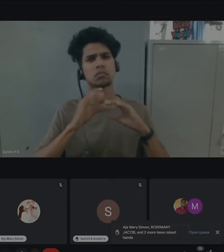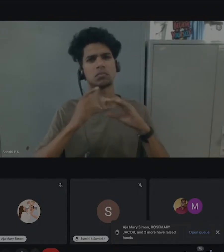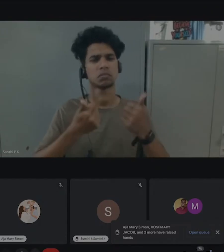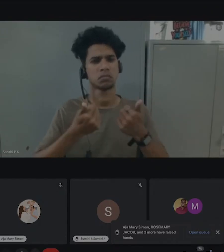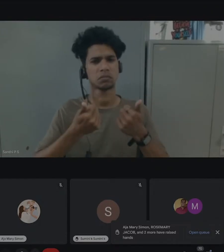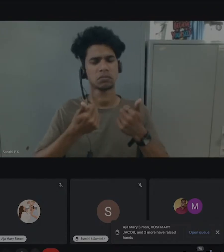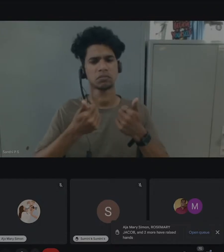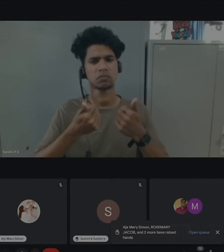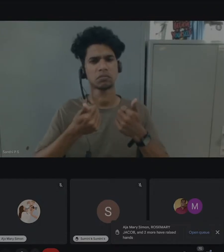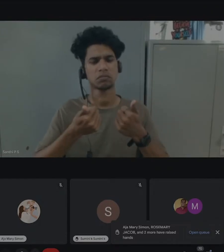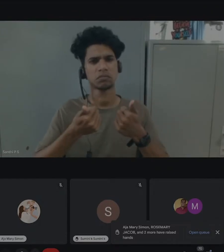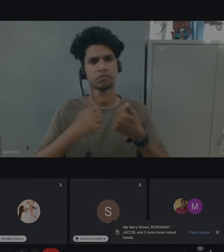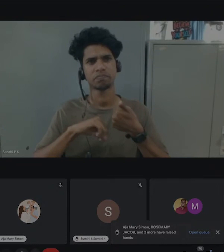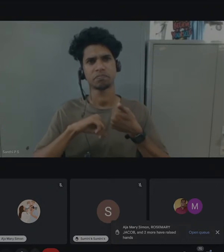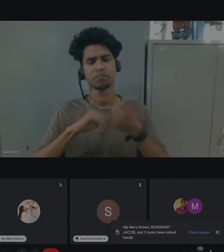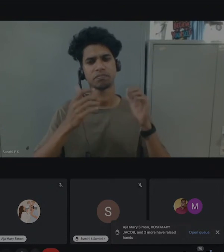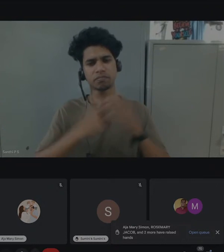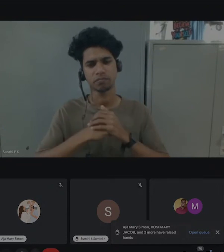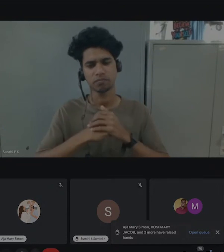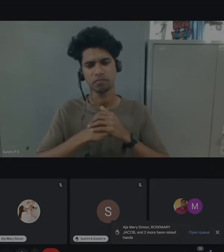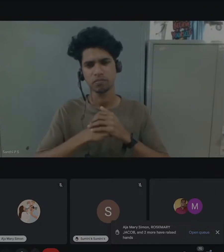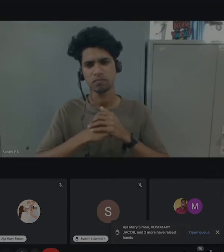അശ്വതി മാം ആൻസർ ചെയ്യുന്നതാണ്.